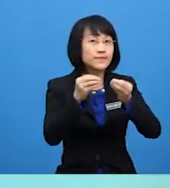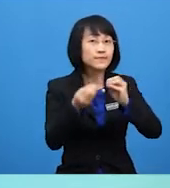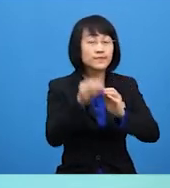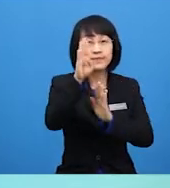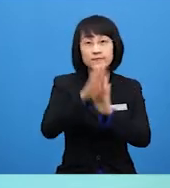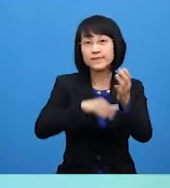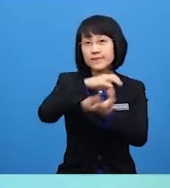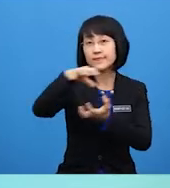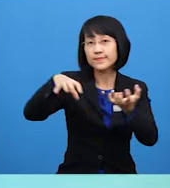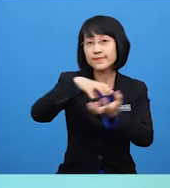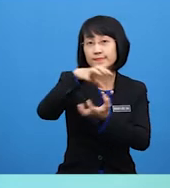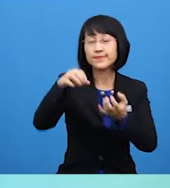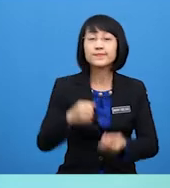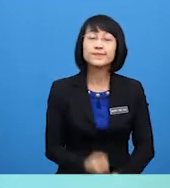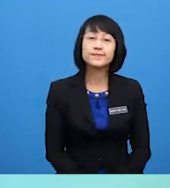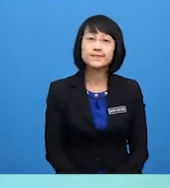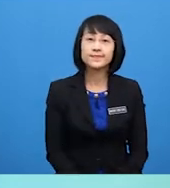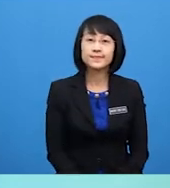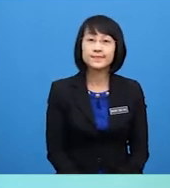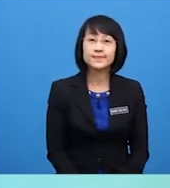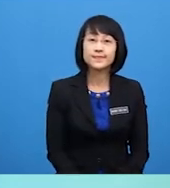nombor bercampur.